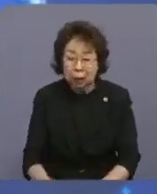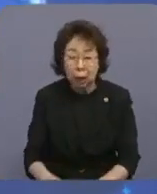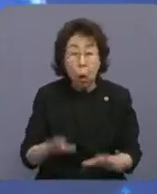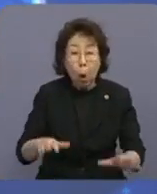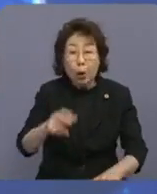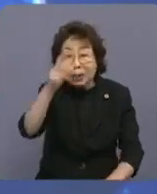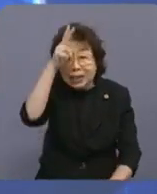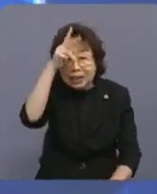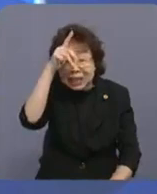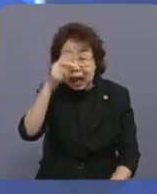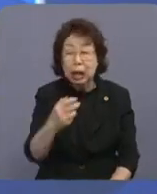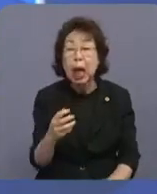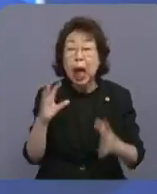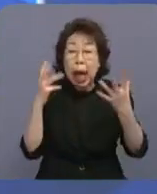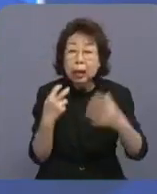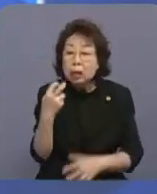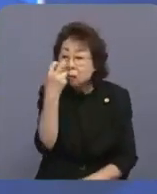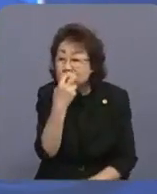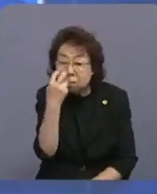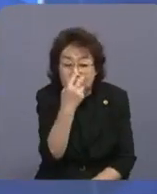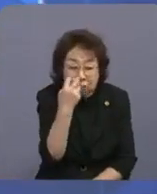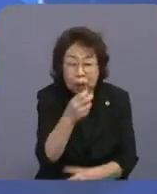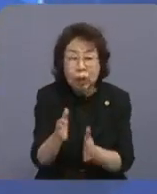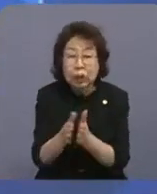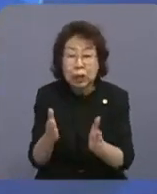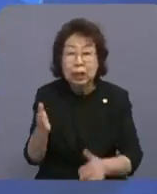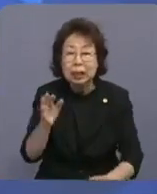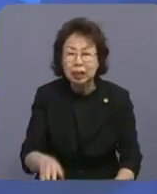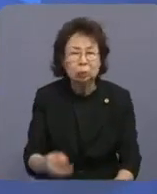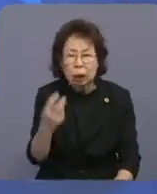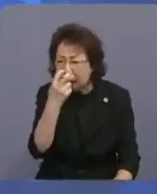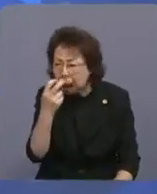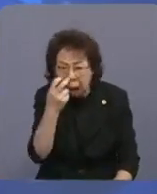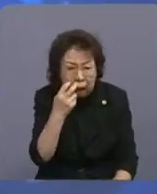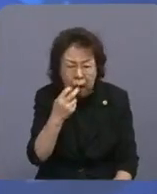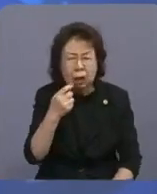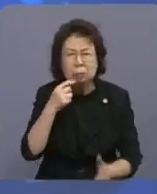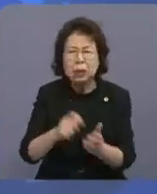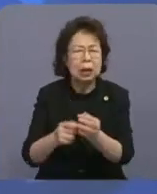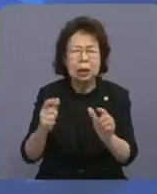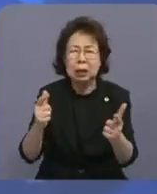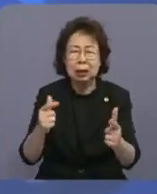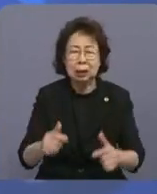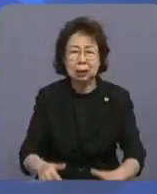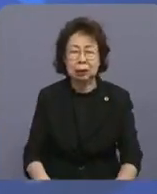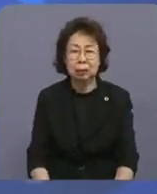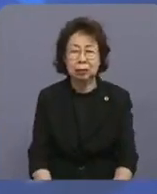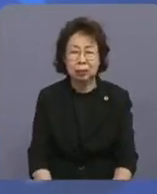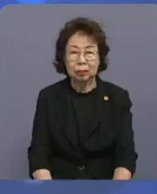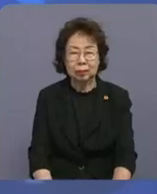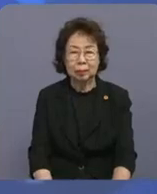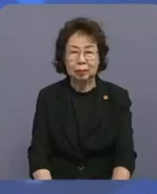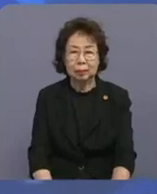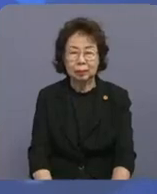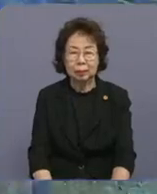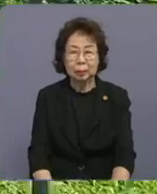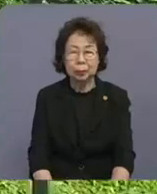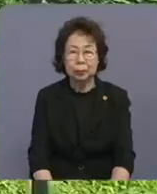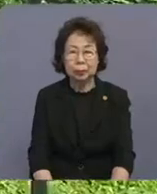오늘 야산에 묻힌 영아의 시신을 찾기 위해 나섰지만 수색이 쉽지 않아 보입니다. 보도에 김옥천 기자입니다.